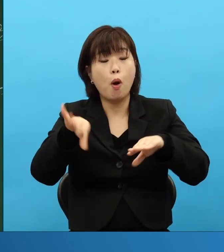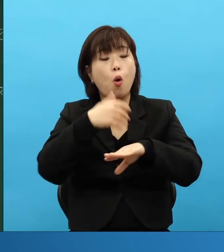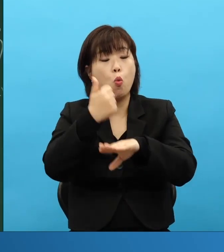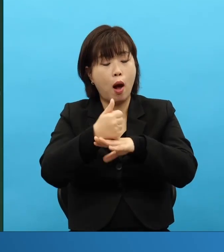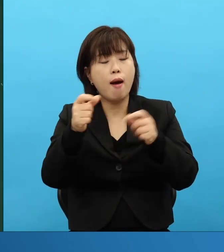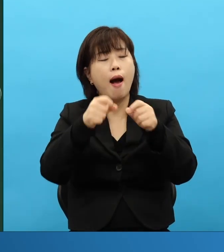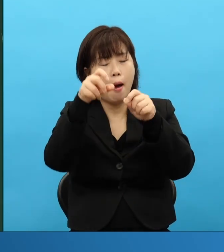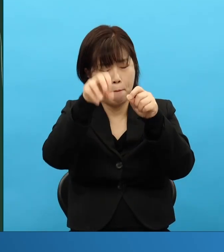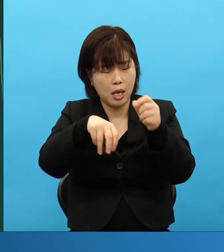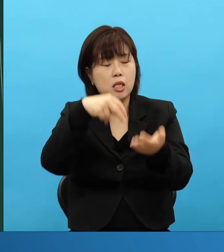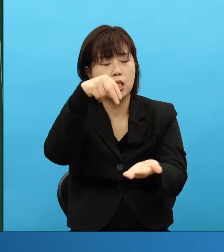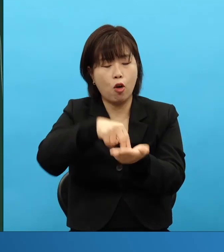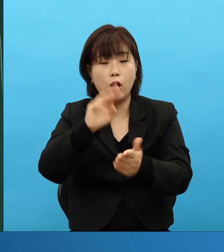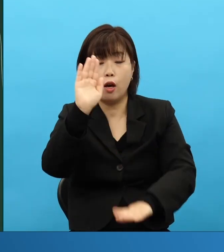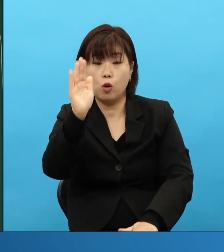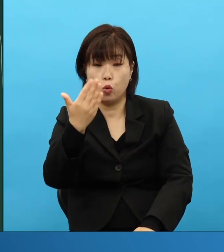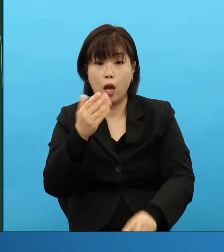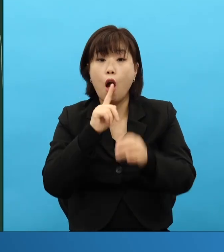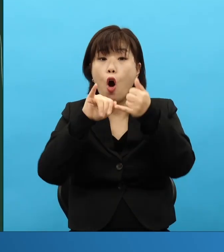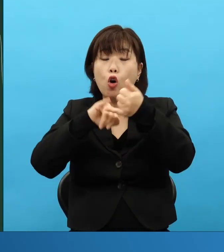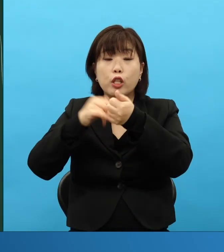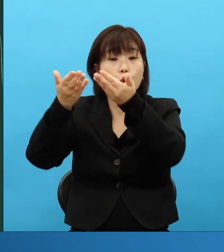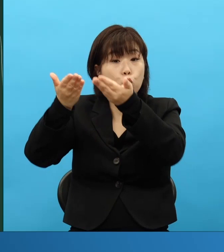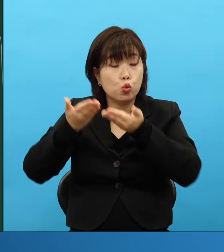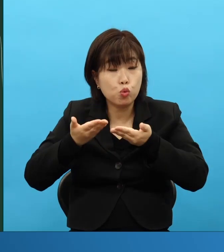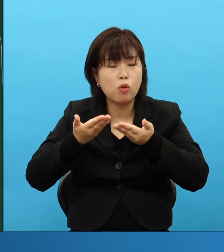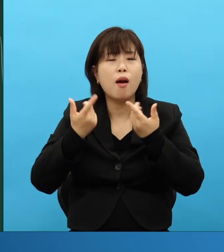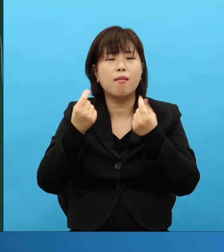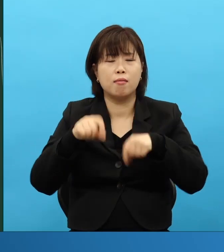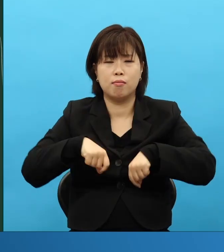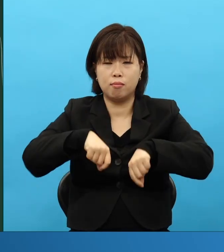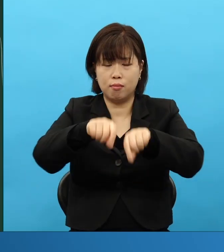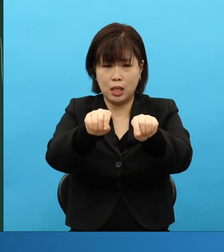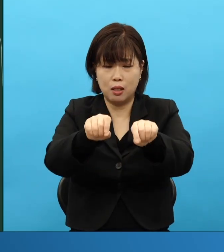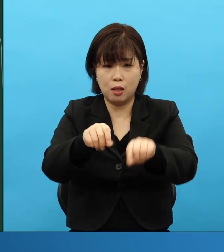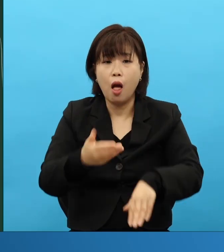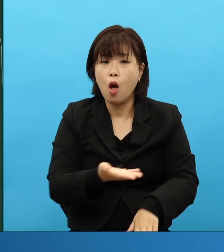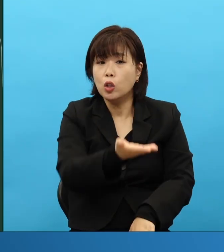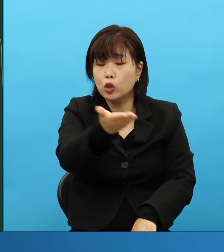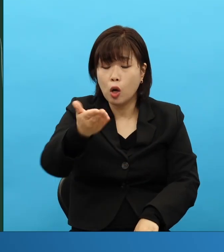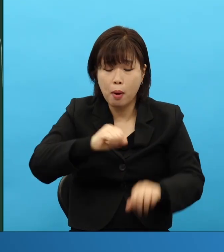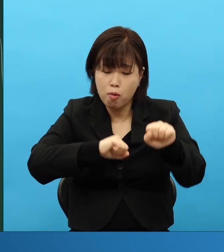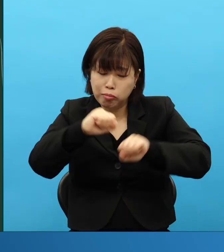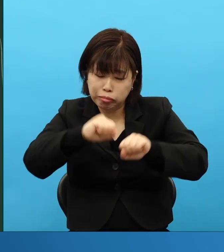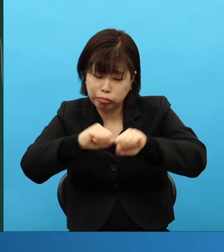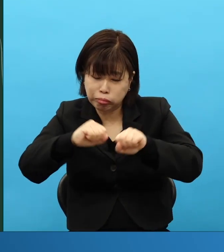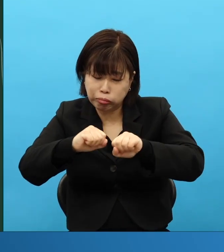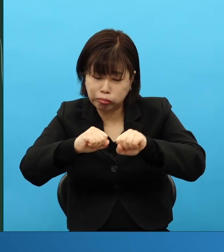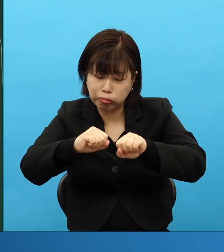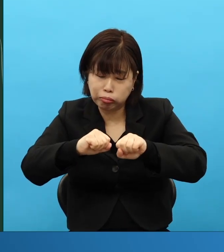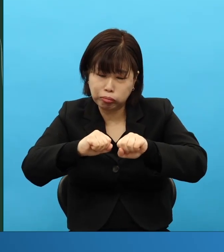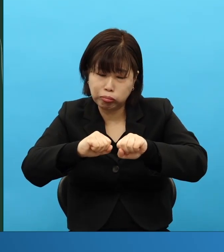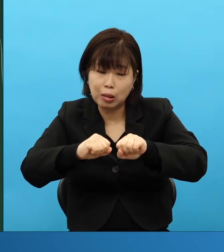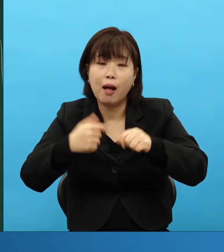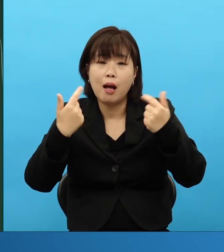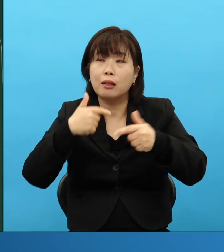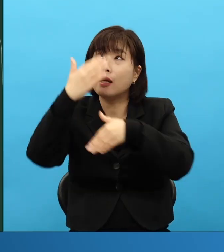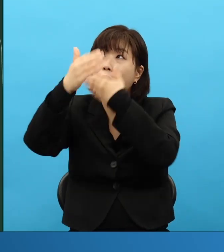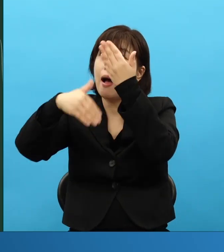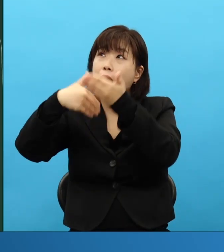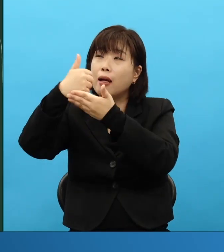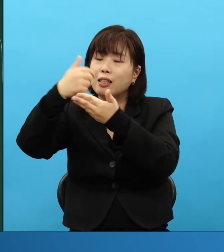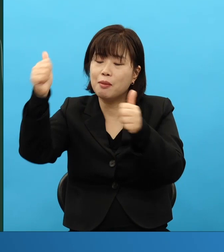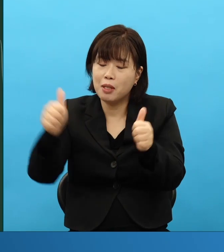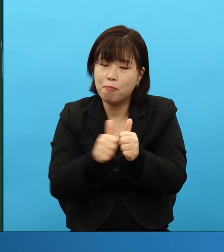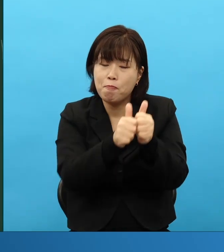前。 오늘 여러분 주위에 하늘 군대 동원돼서 모든 흑암이 결박되기를 주의 이름으로 奉 축복합니다. 主的名祝